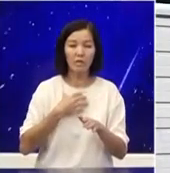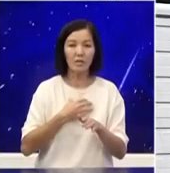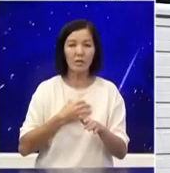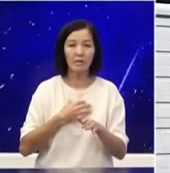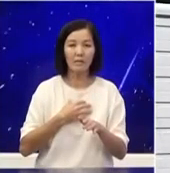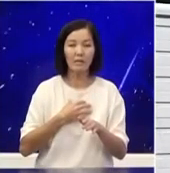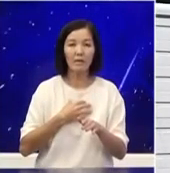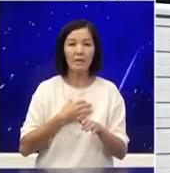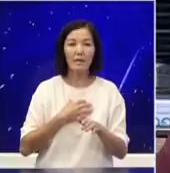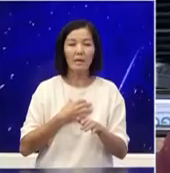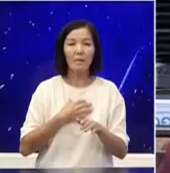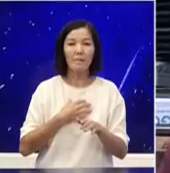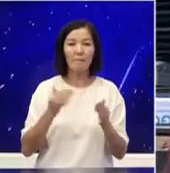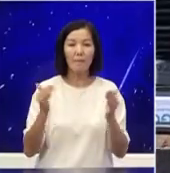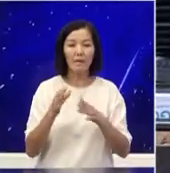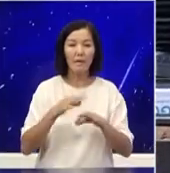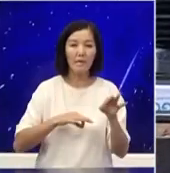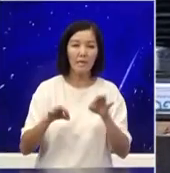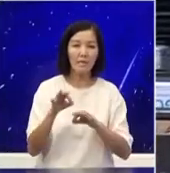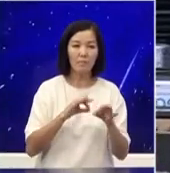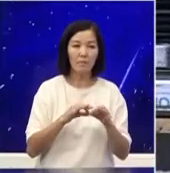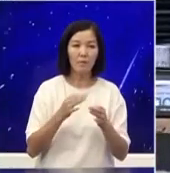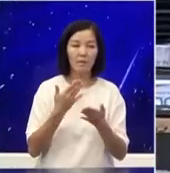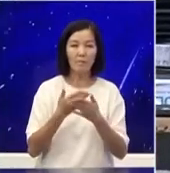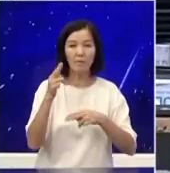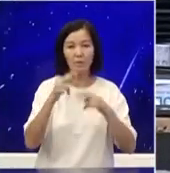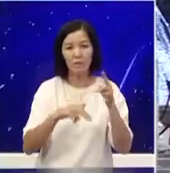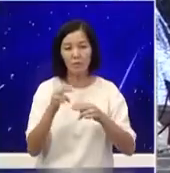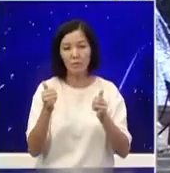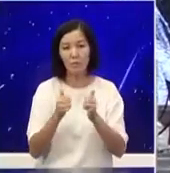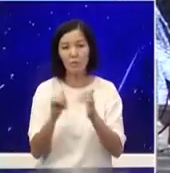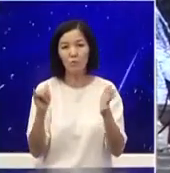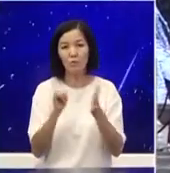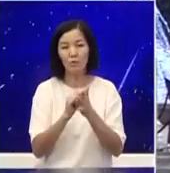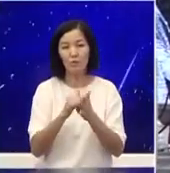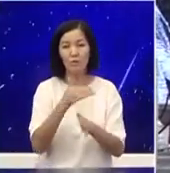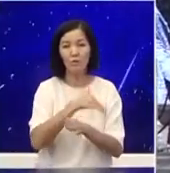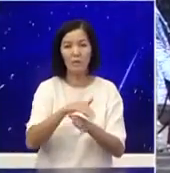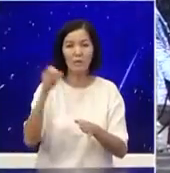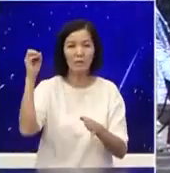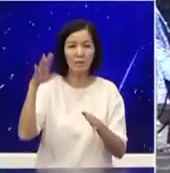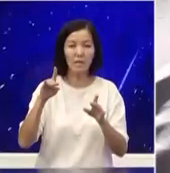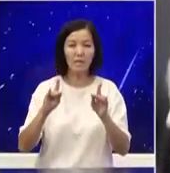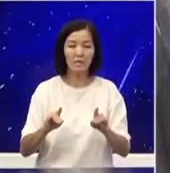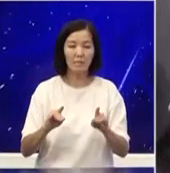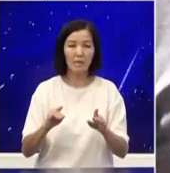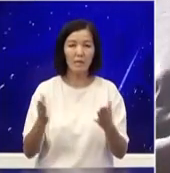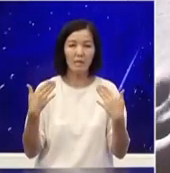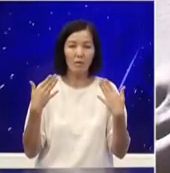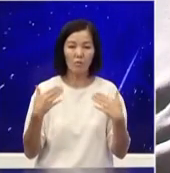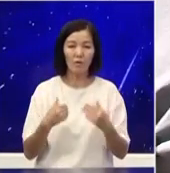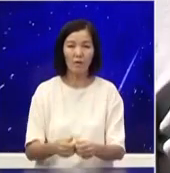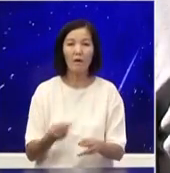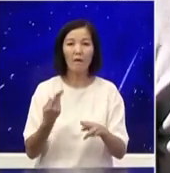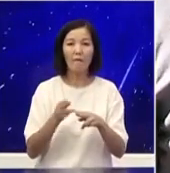Ее украсят малыми архитектурными формами, а по периметру строящегося объекта установят уличные торшеры и скамейки для отдыха. У нас в